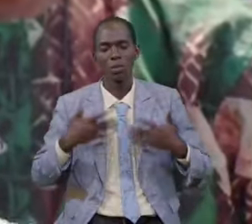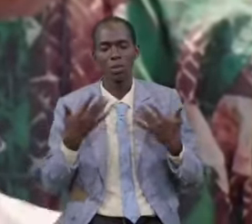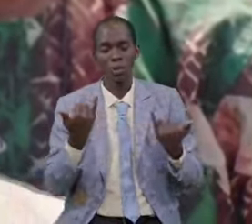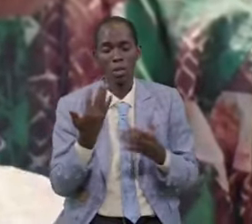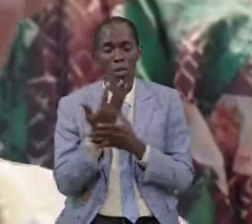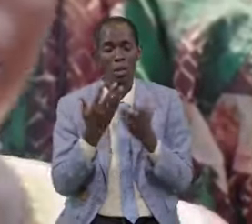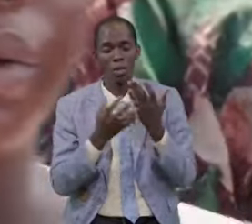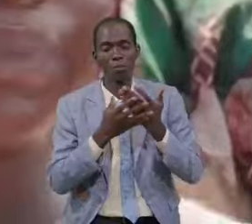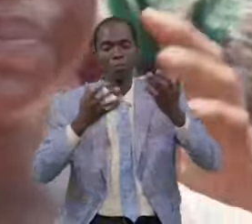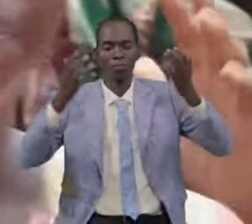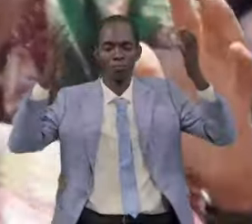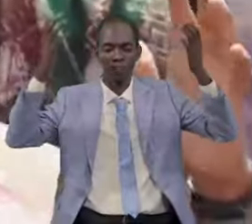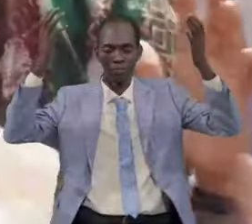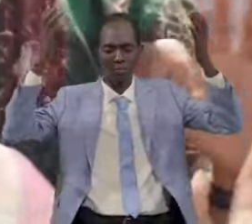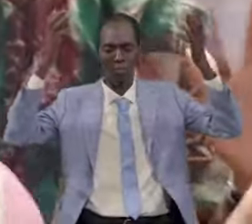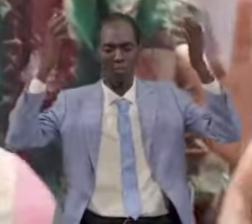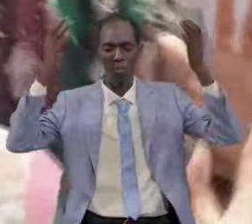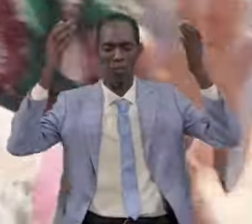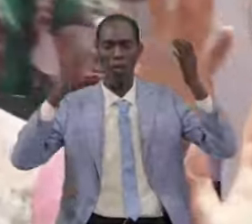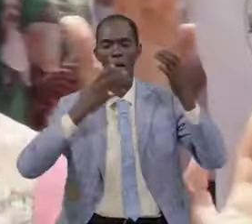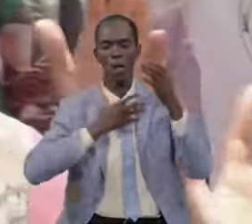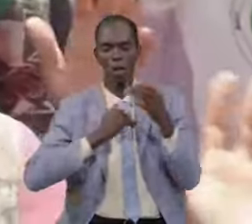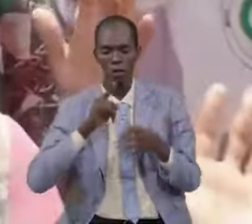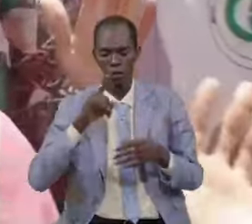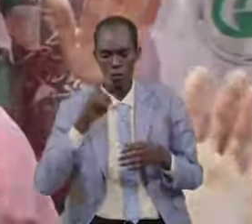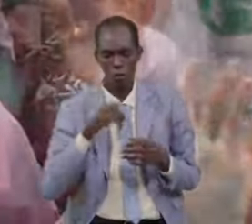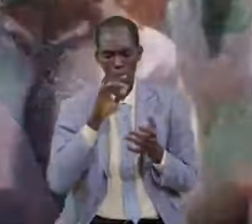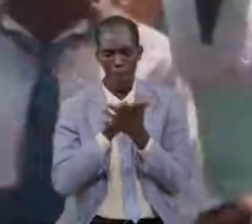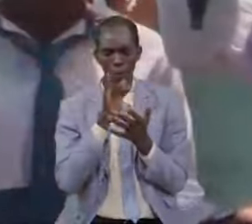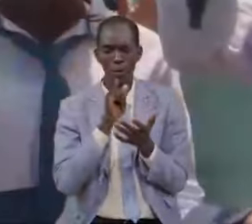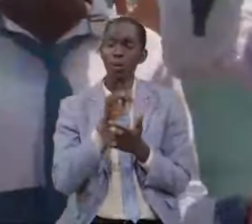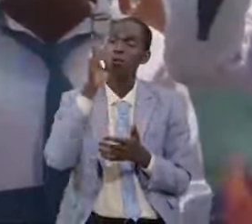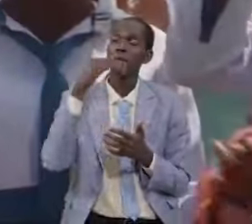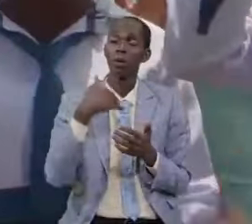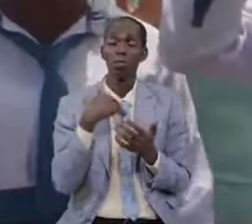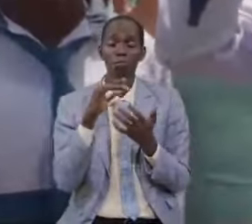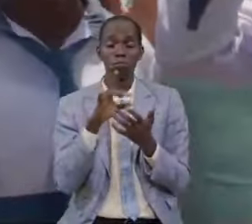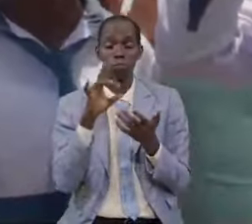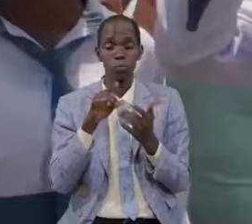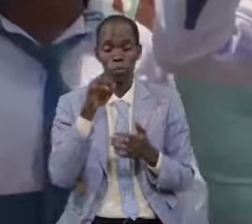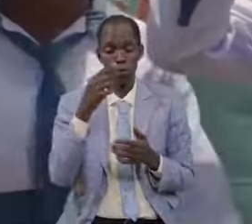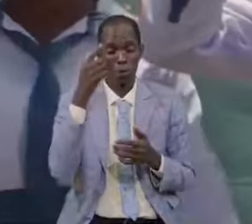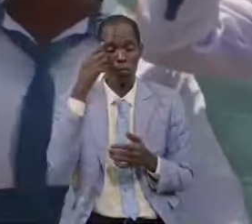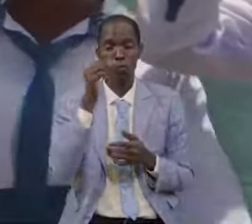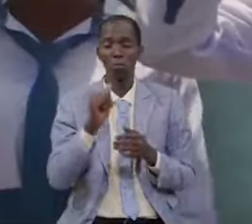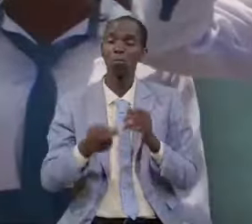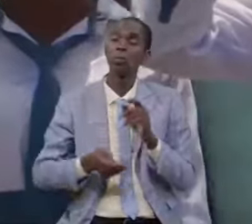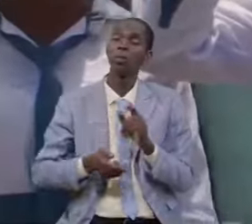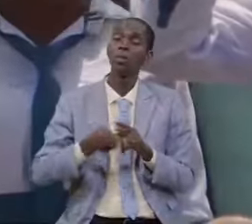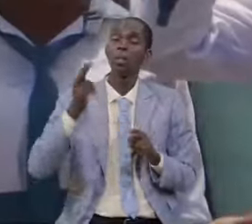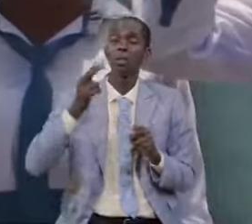main et sache que Dieu t'a choisi pour un niveau